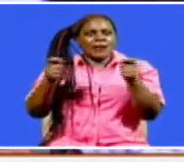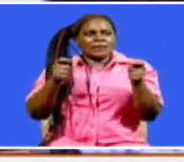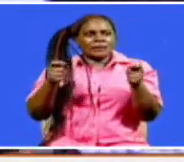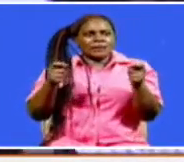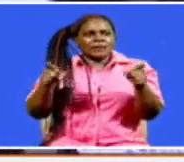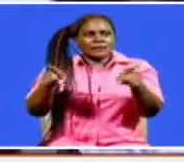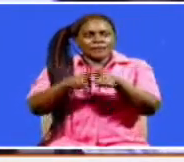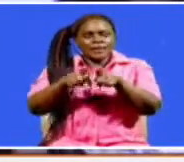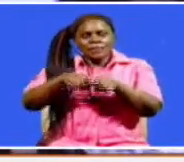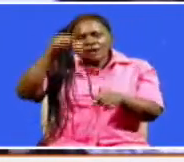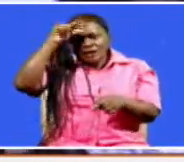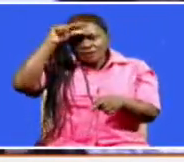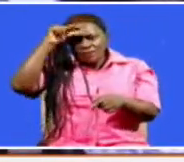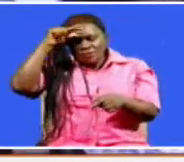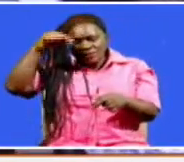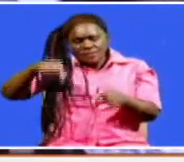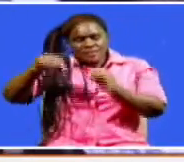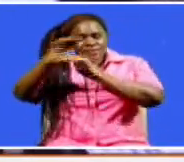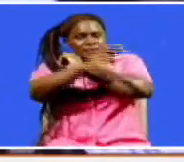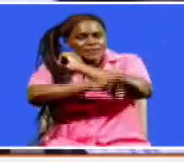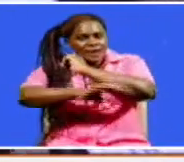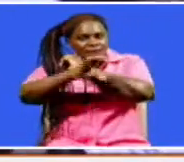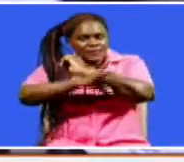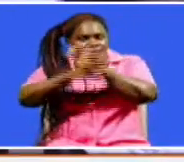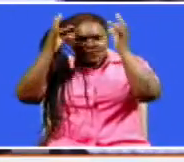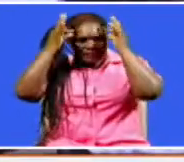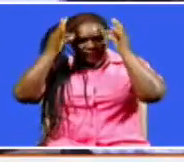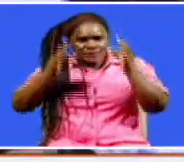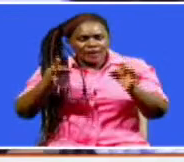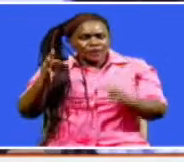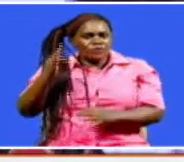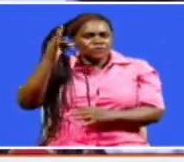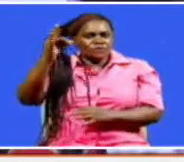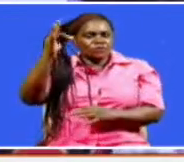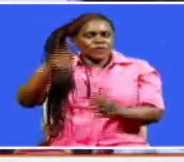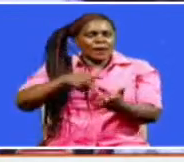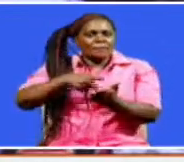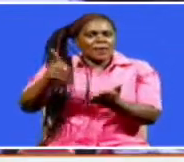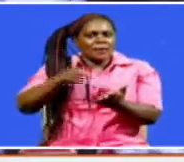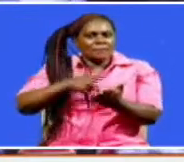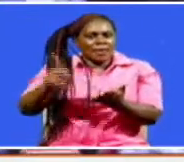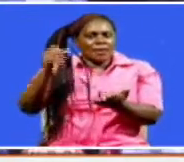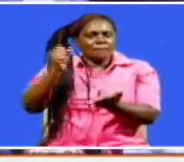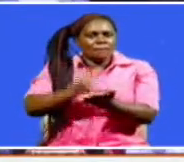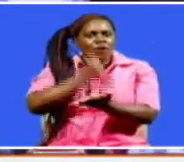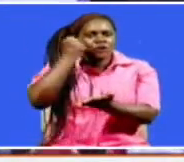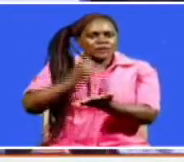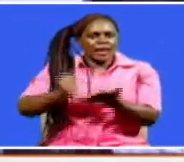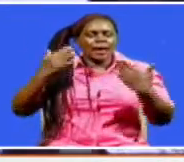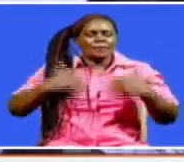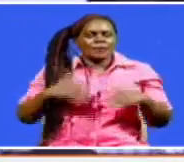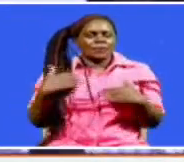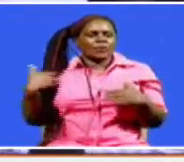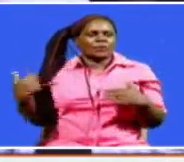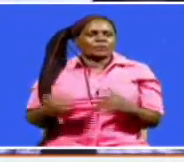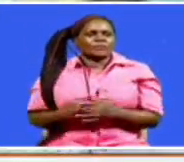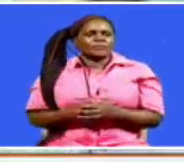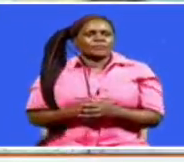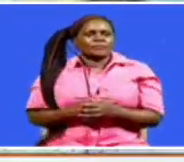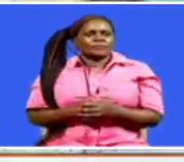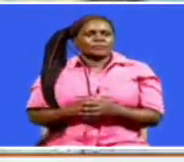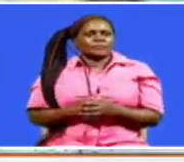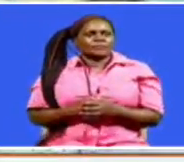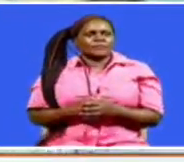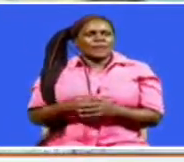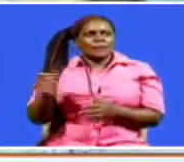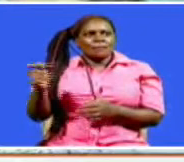by extension the government of this country decides on the fate of the salary for the PNT. Sorry, the postal corporation workers.